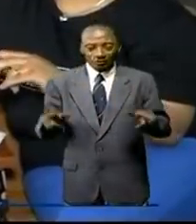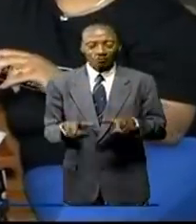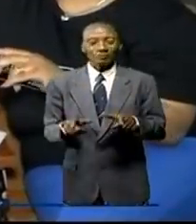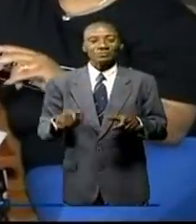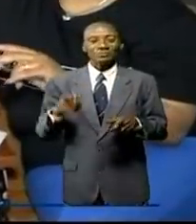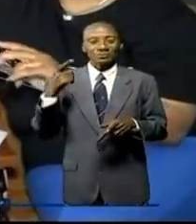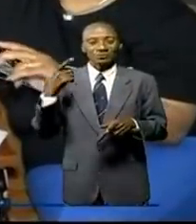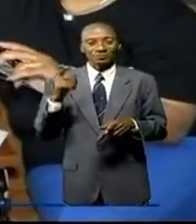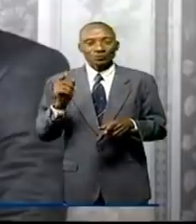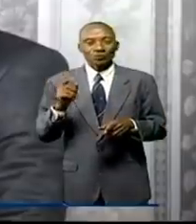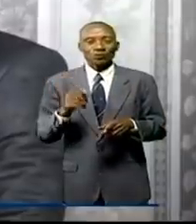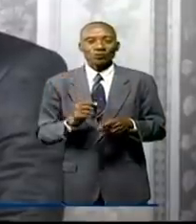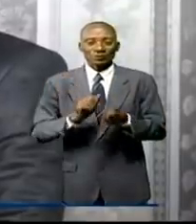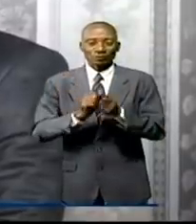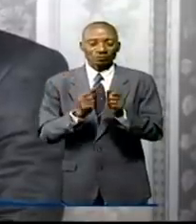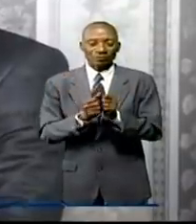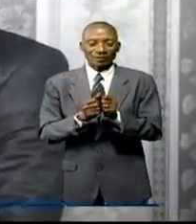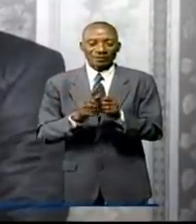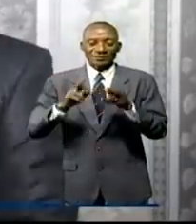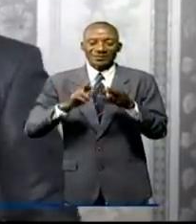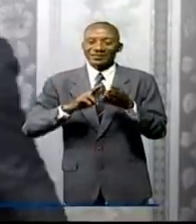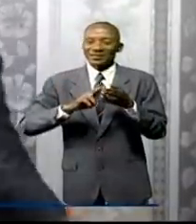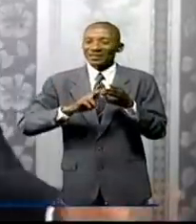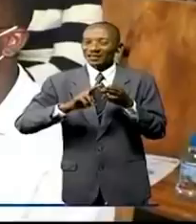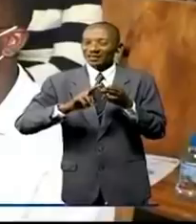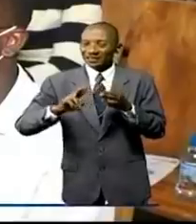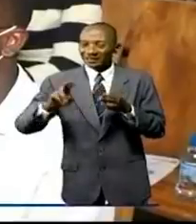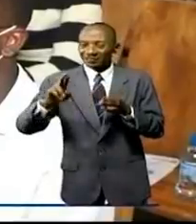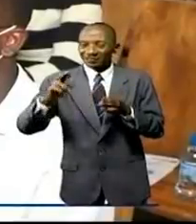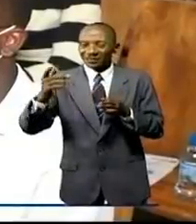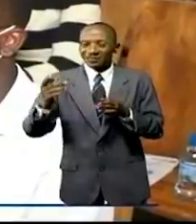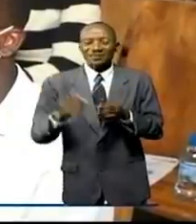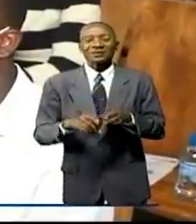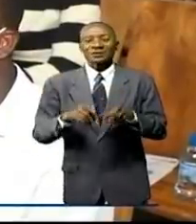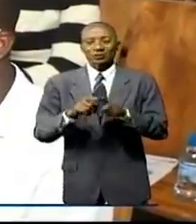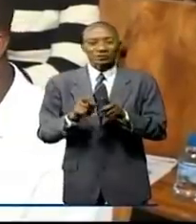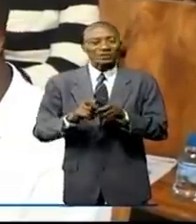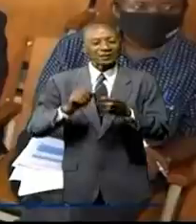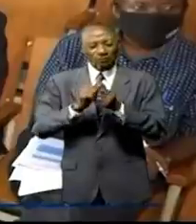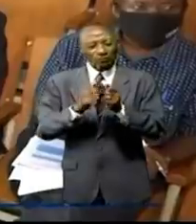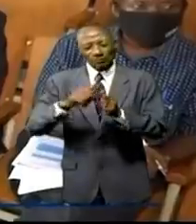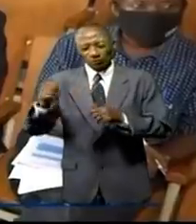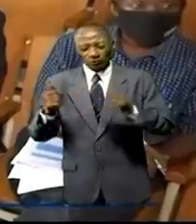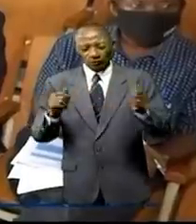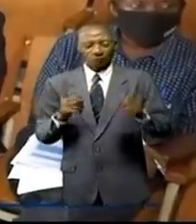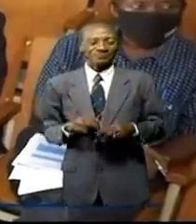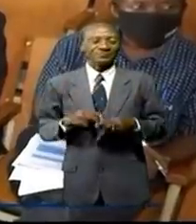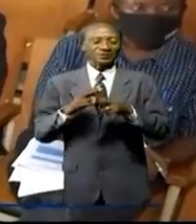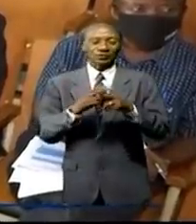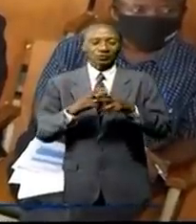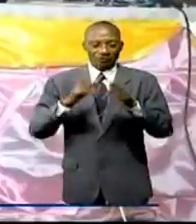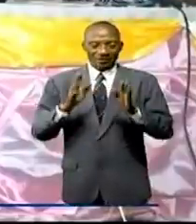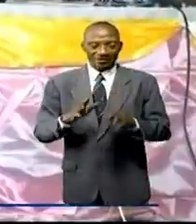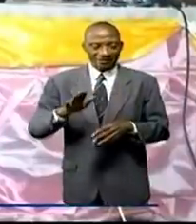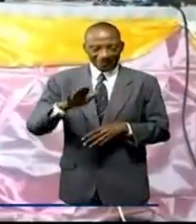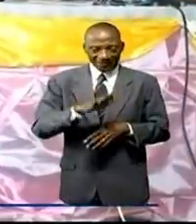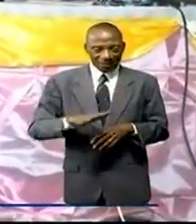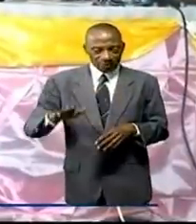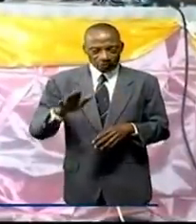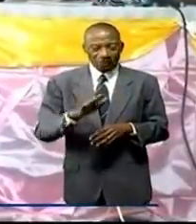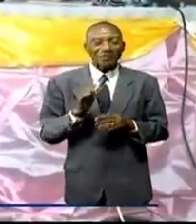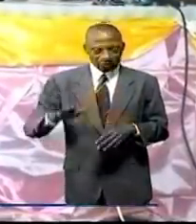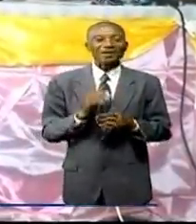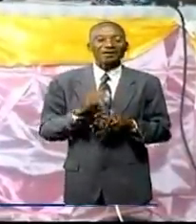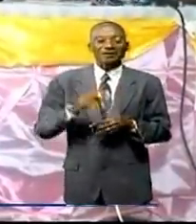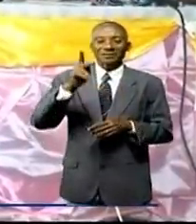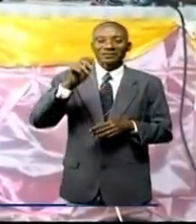la redevance minière et l'évaluation du projet Sicomine. Le coordonnateur national de l'ITIRDC, Jean-Jacques